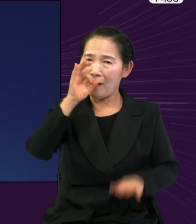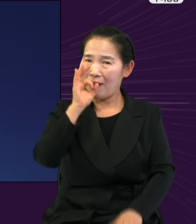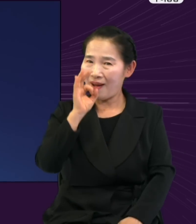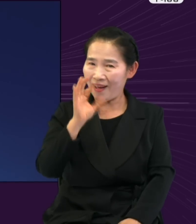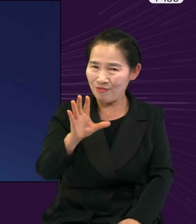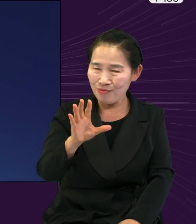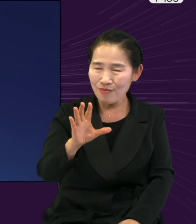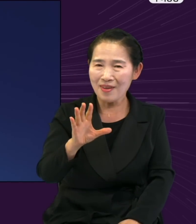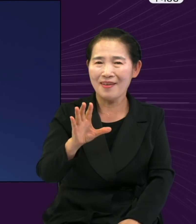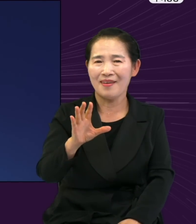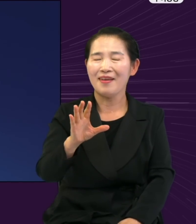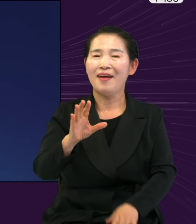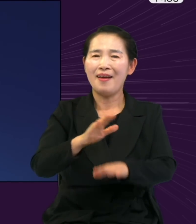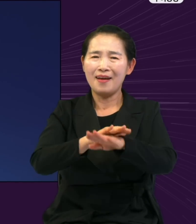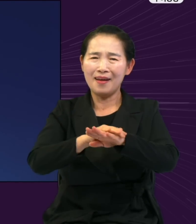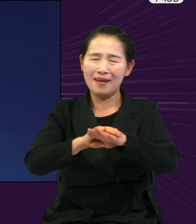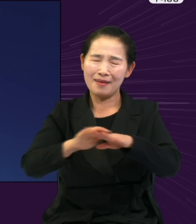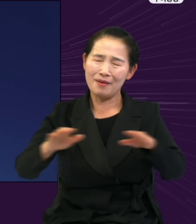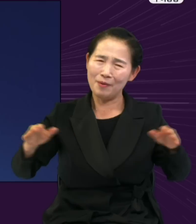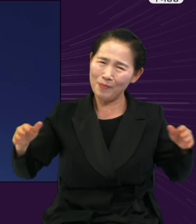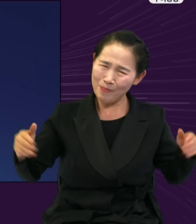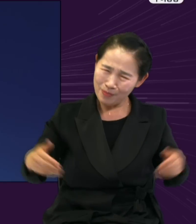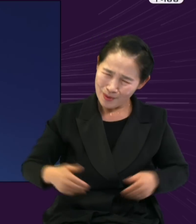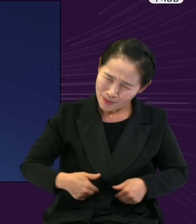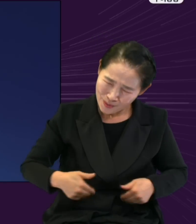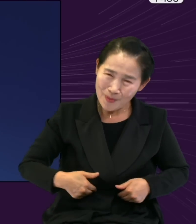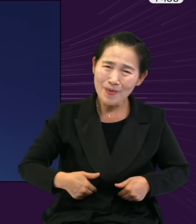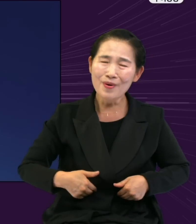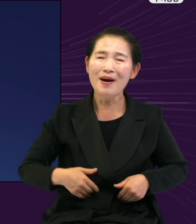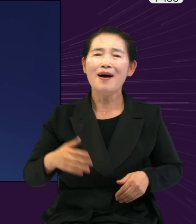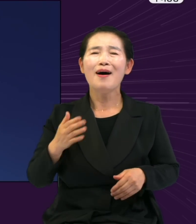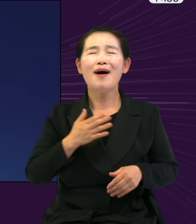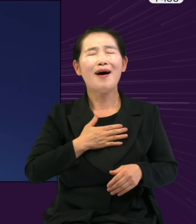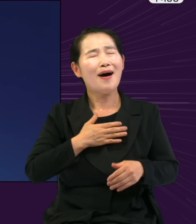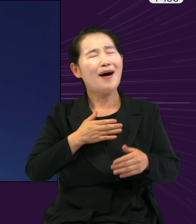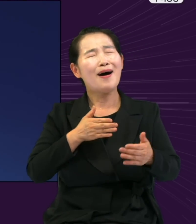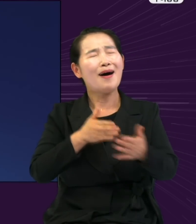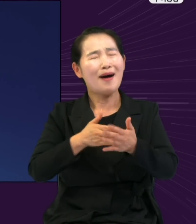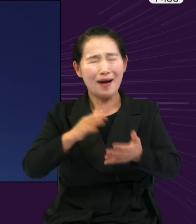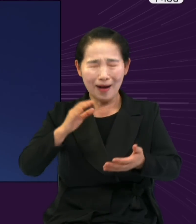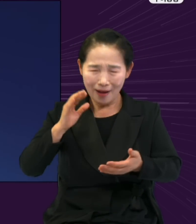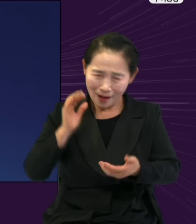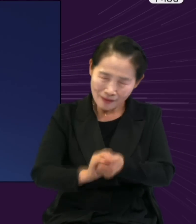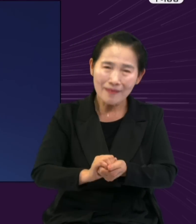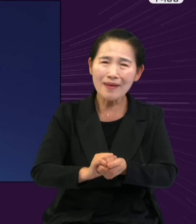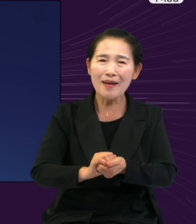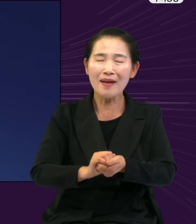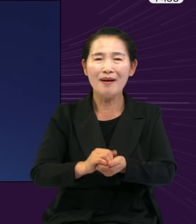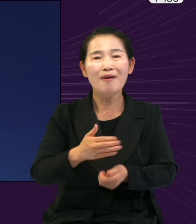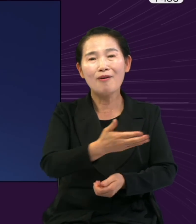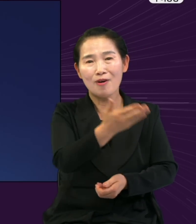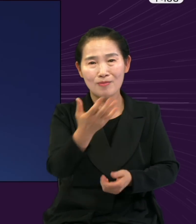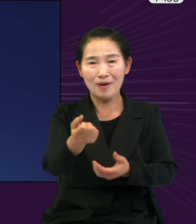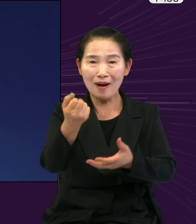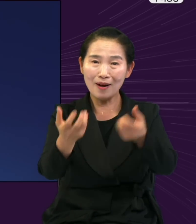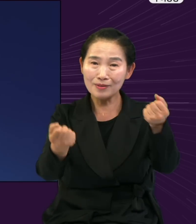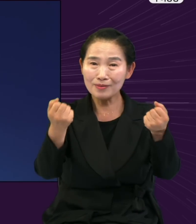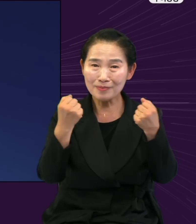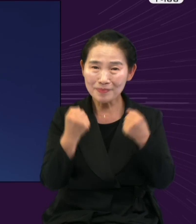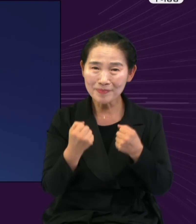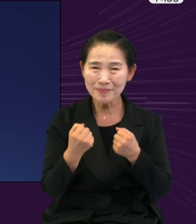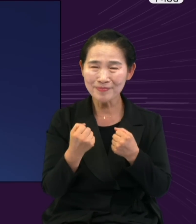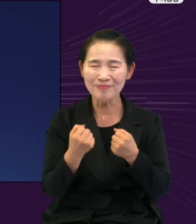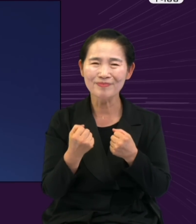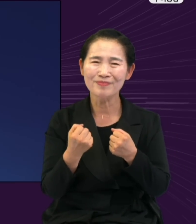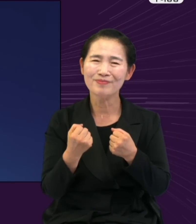해결되어져야 하는 내가 어떻게 할 수 없는 한계에 부딪히는 문제들을 가지고 계시다면 하나님과